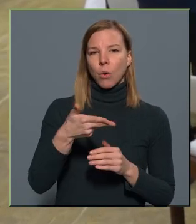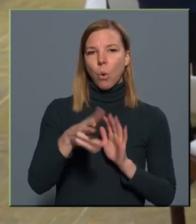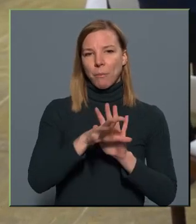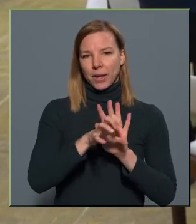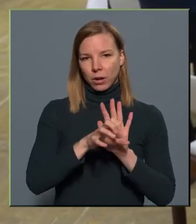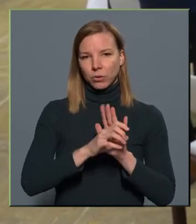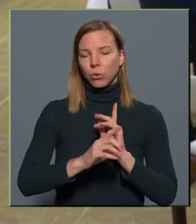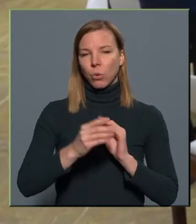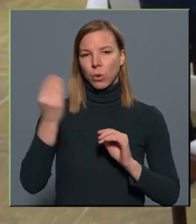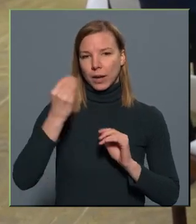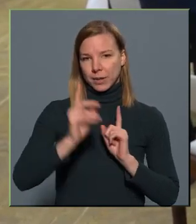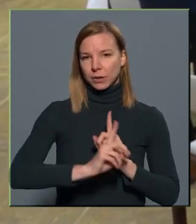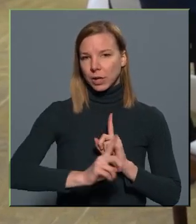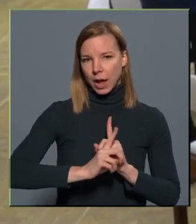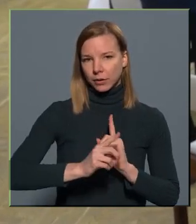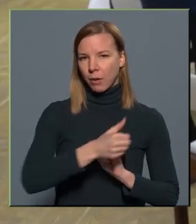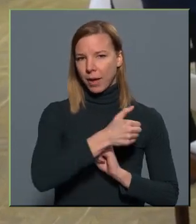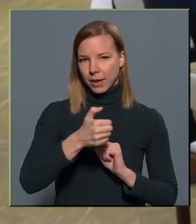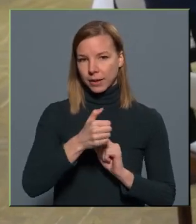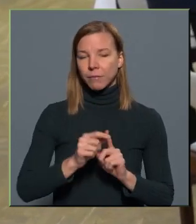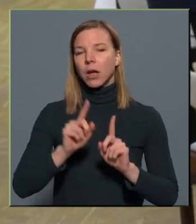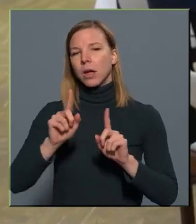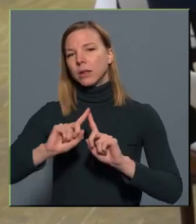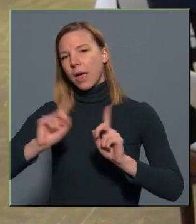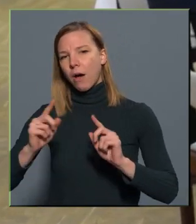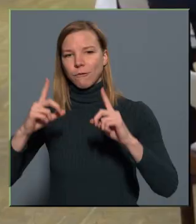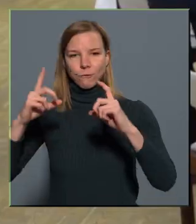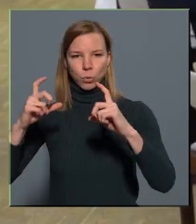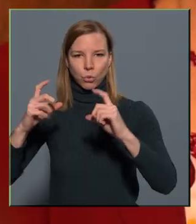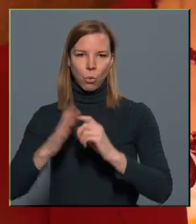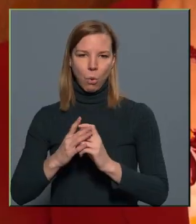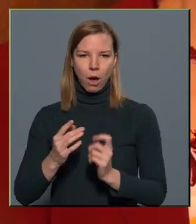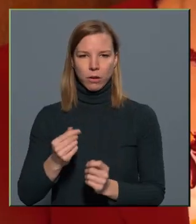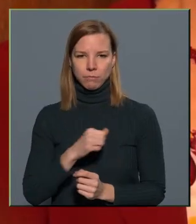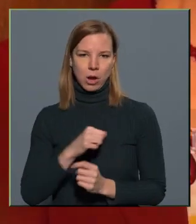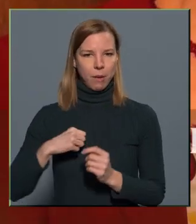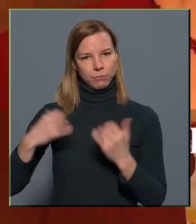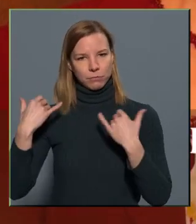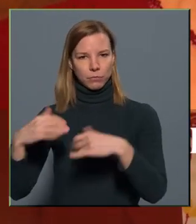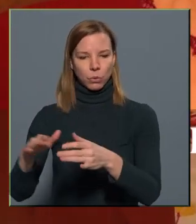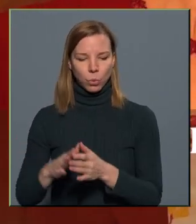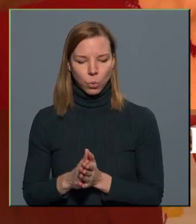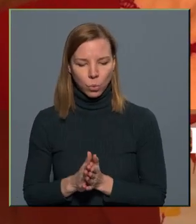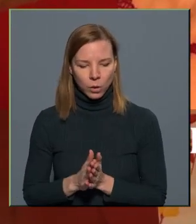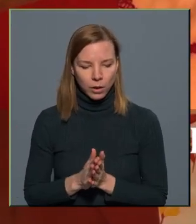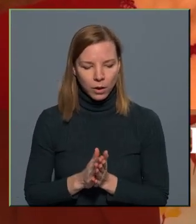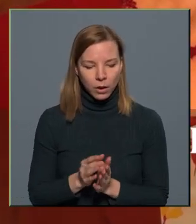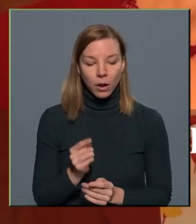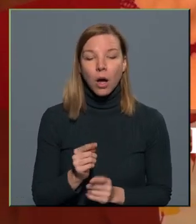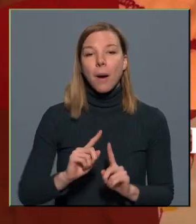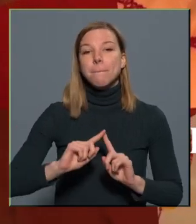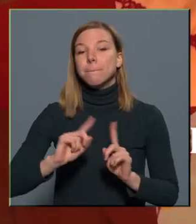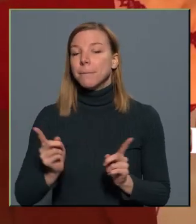Mér filmsuliba egy évet, a fotózás meg ugye az úgy megy magából. A másik első díjas Nándori József.